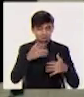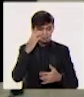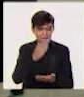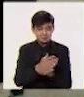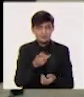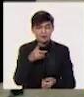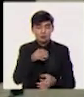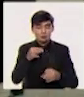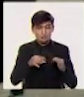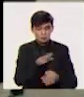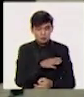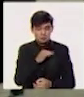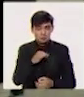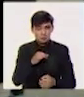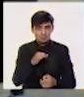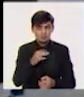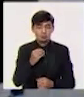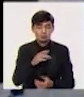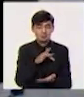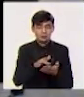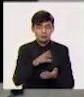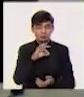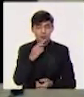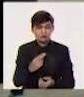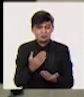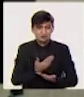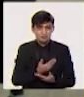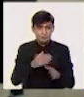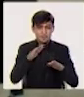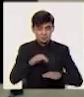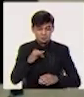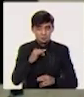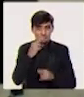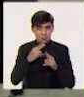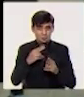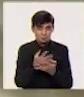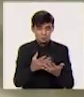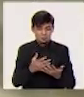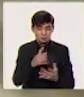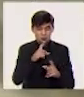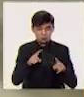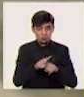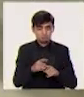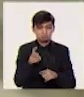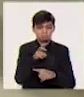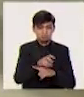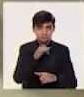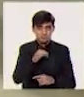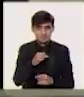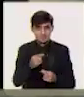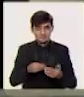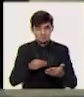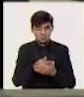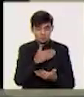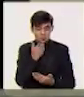процесі өтті. Сол центр социального жилья ұжымынан ешқандай адамдар келіп, ақша